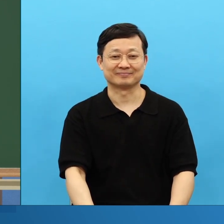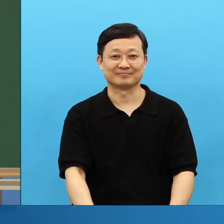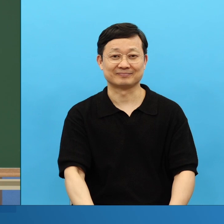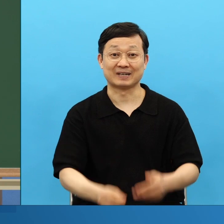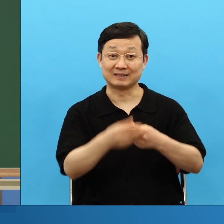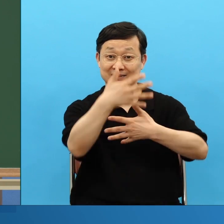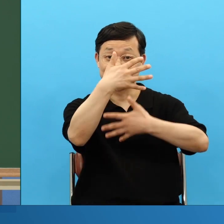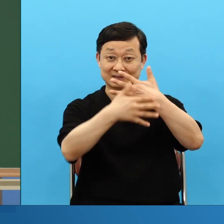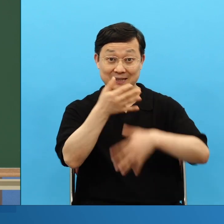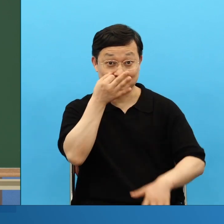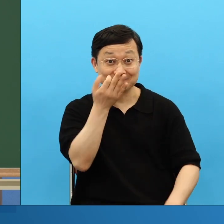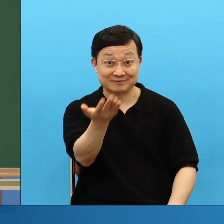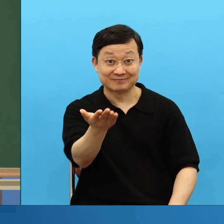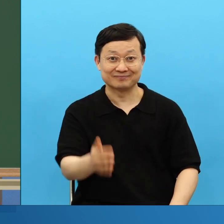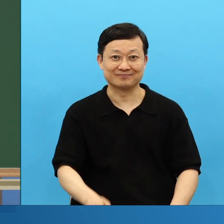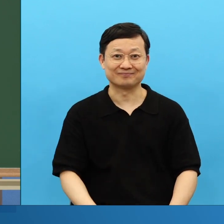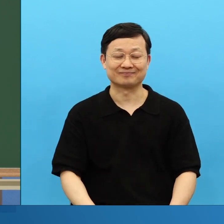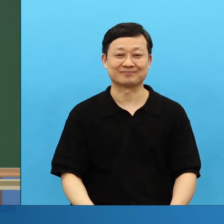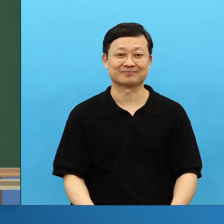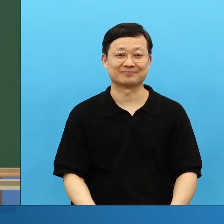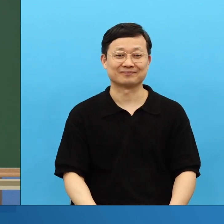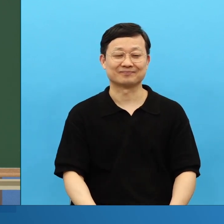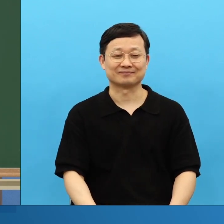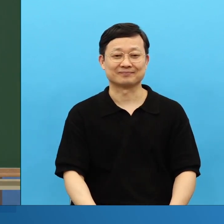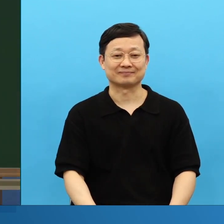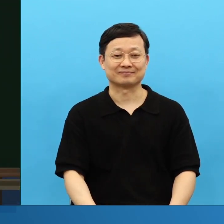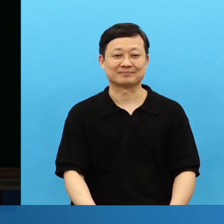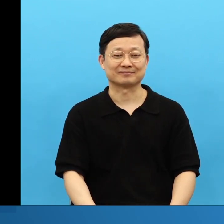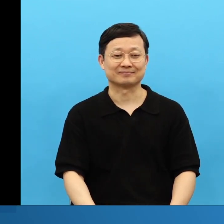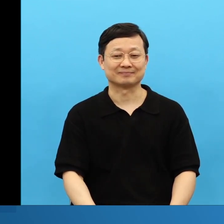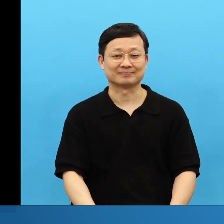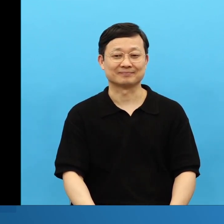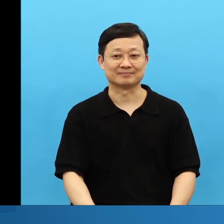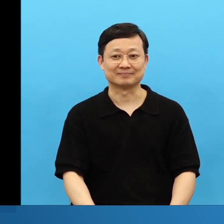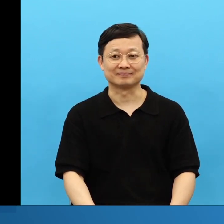영상 짧게 하나 보고 하겠습니다.